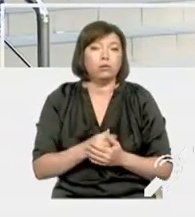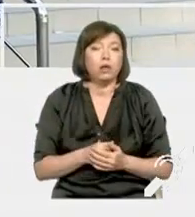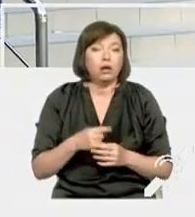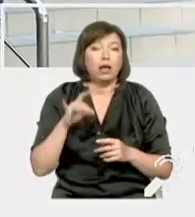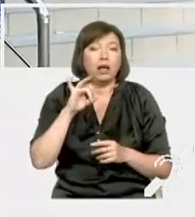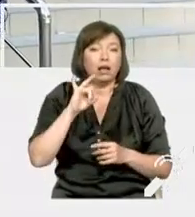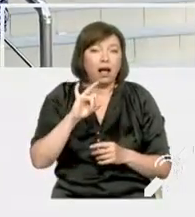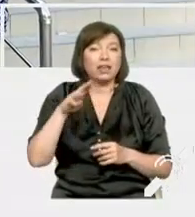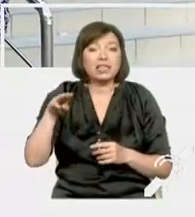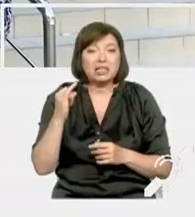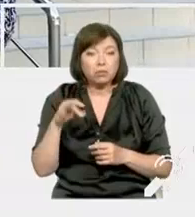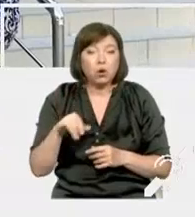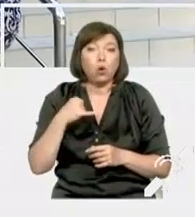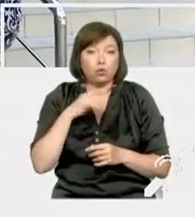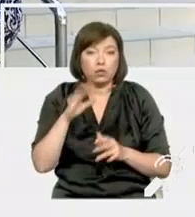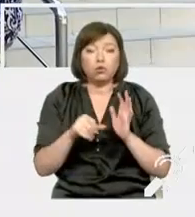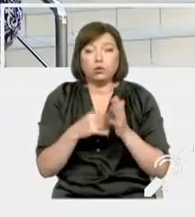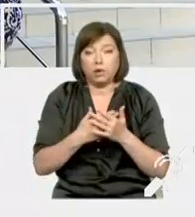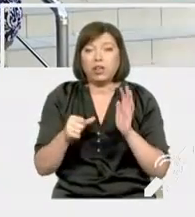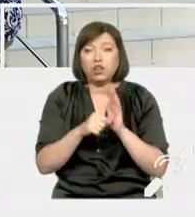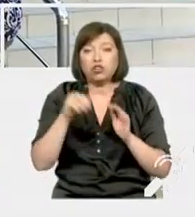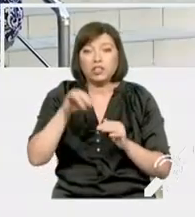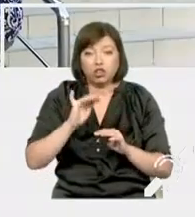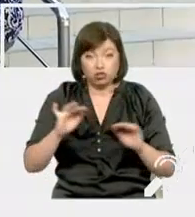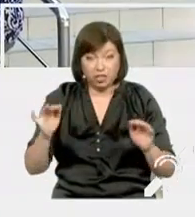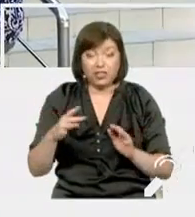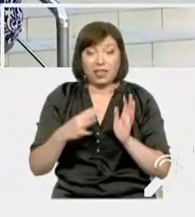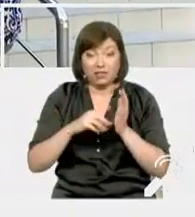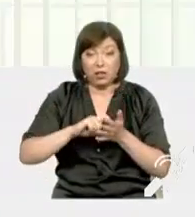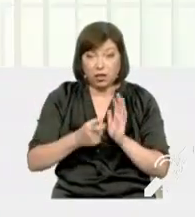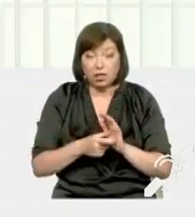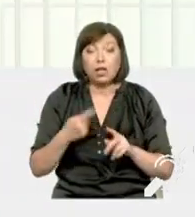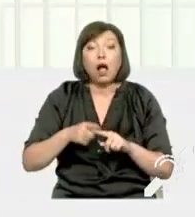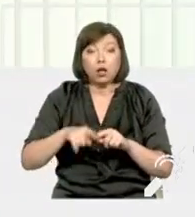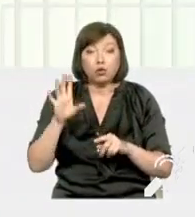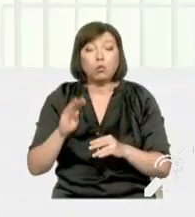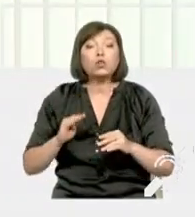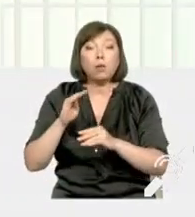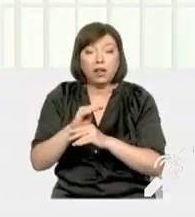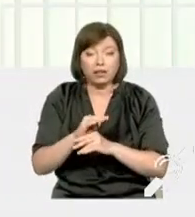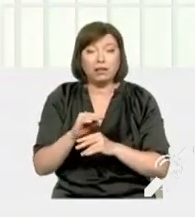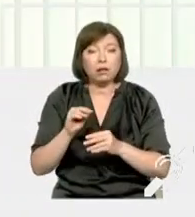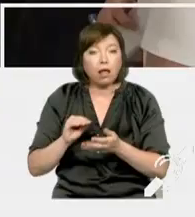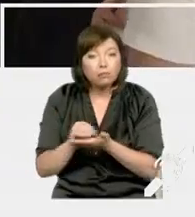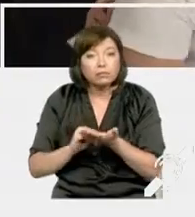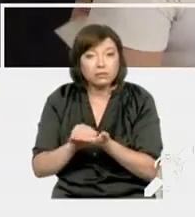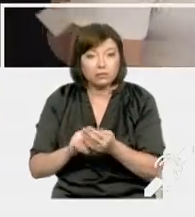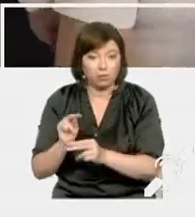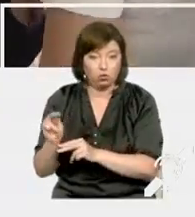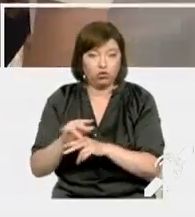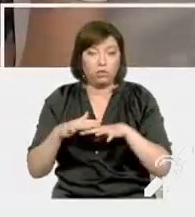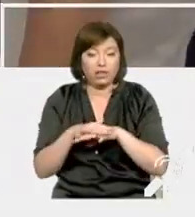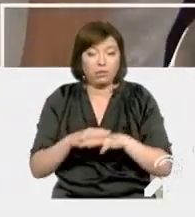este în plină desfășurare, vom avea 6.000 de copii de clasa nouă care vor beneficia de ore suplimentare gratuite de matematică. În